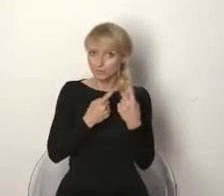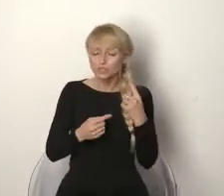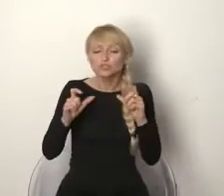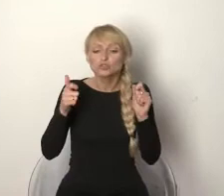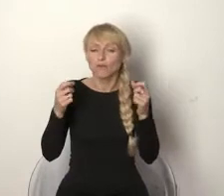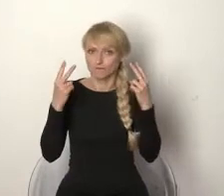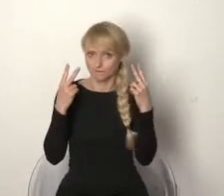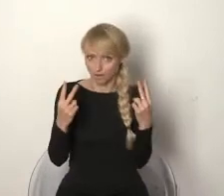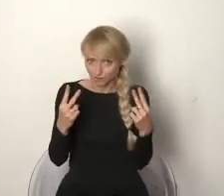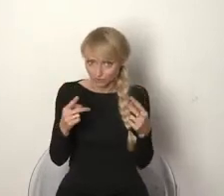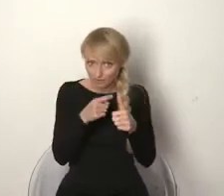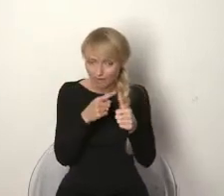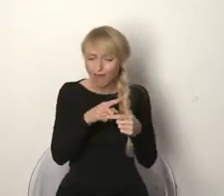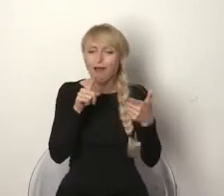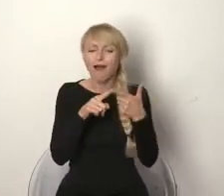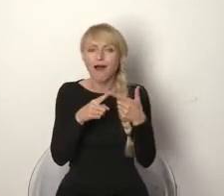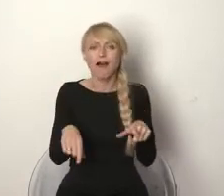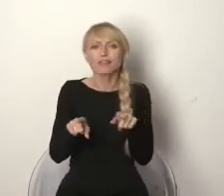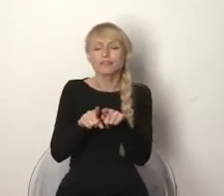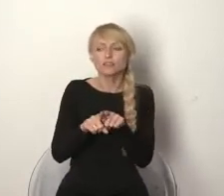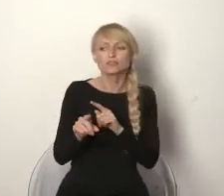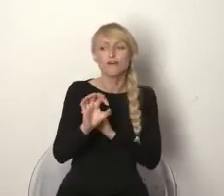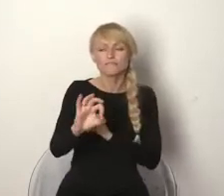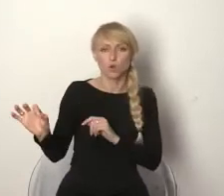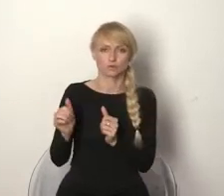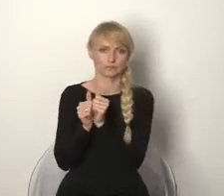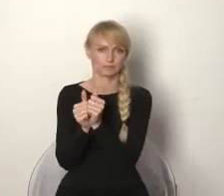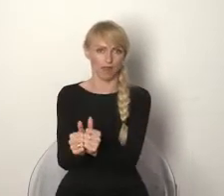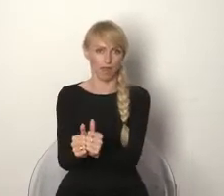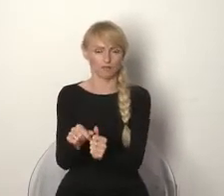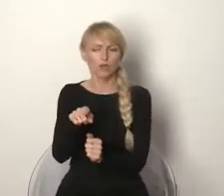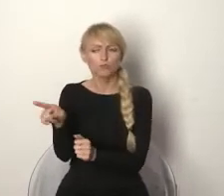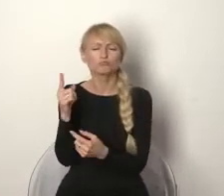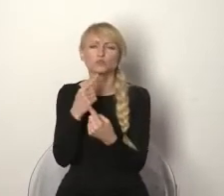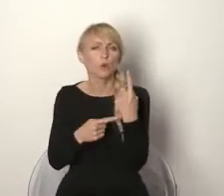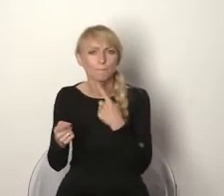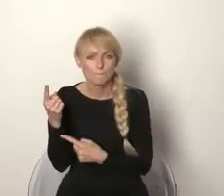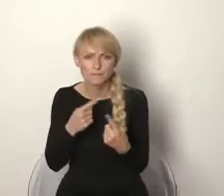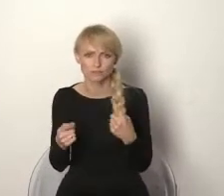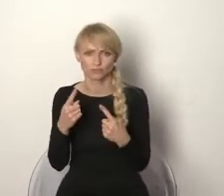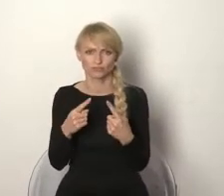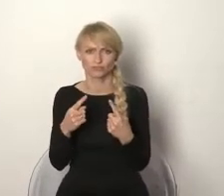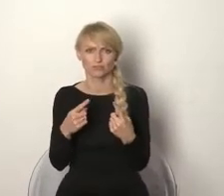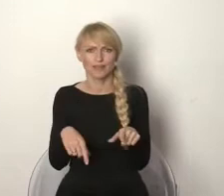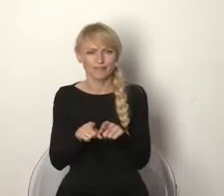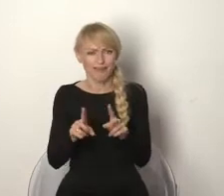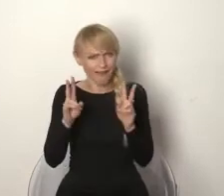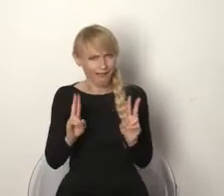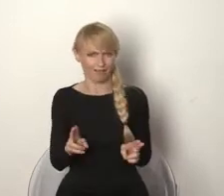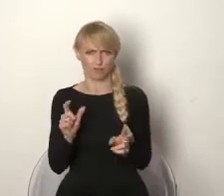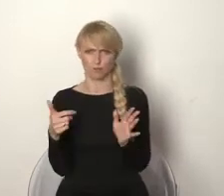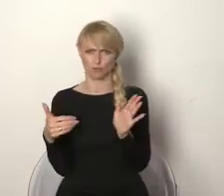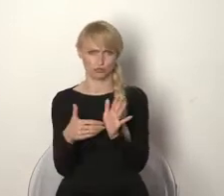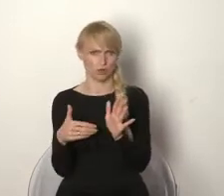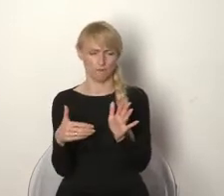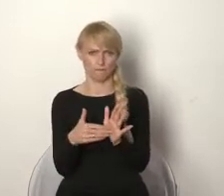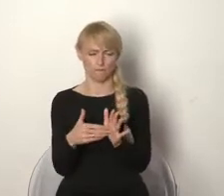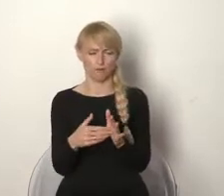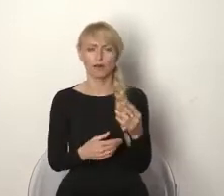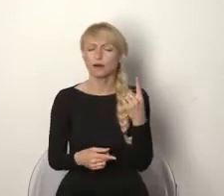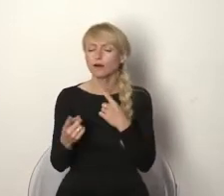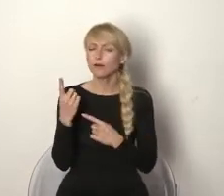też uwzględniać zdanie pracowników i patrzeć na to, że jakie są realne potrzeby, bo myślę, że